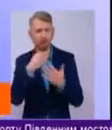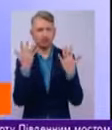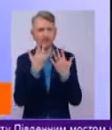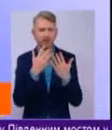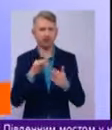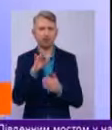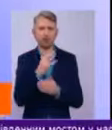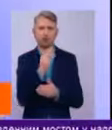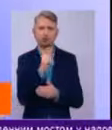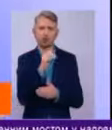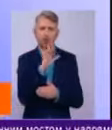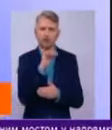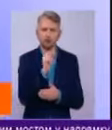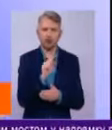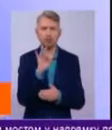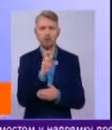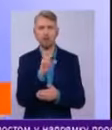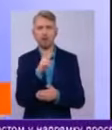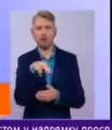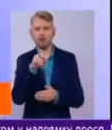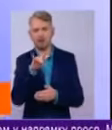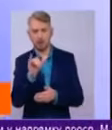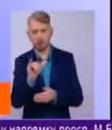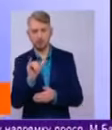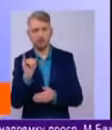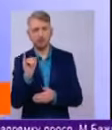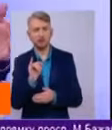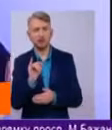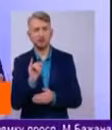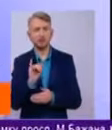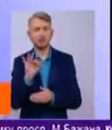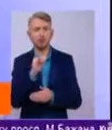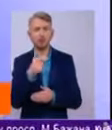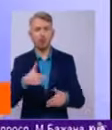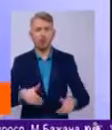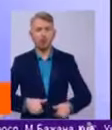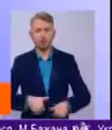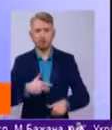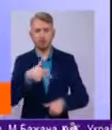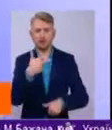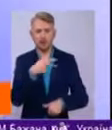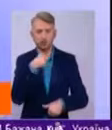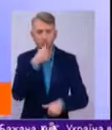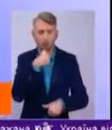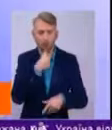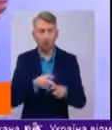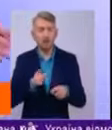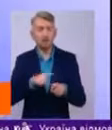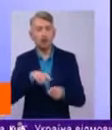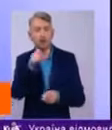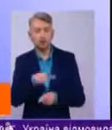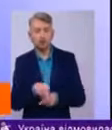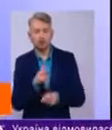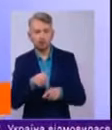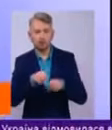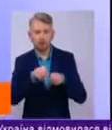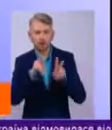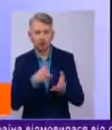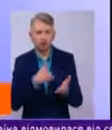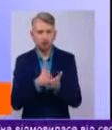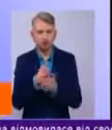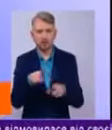про Шухевича, і про Бандеру, і про голод 33-го року. Тобто це людина, яка спеціалізується в